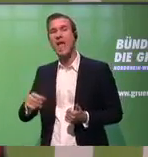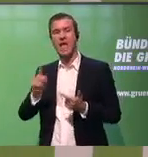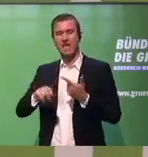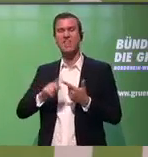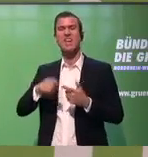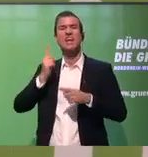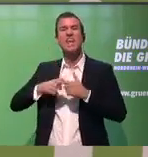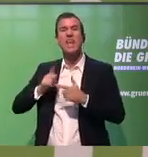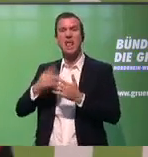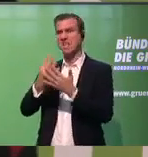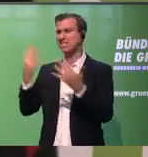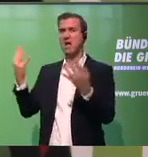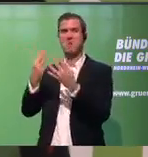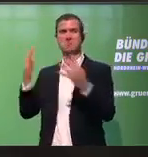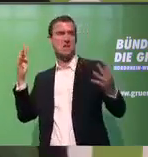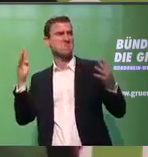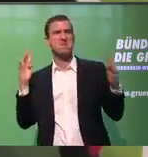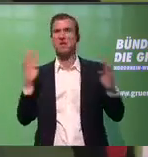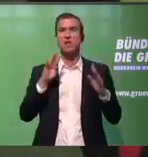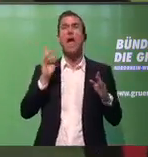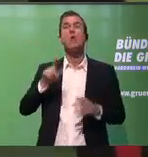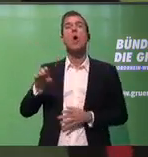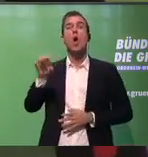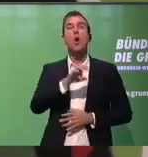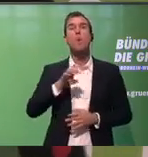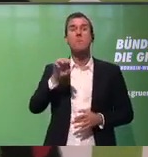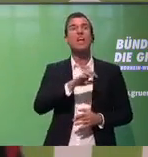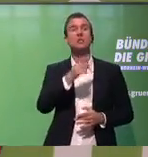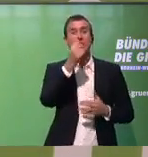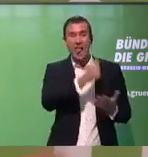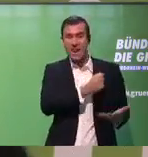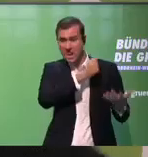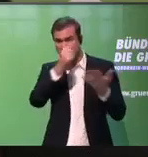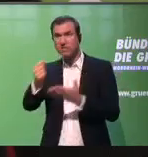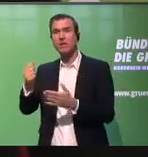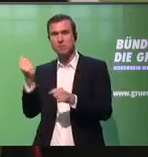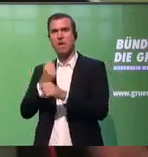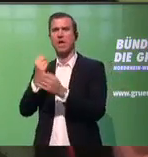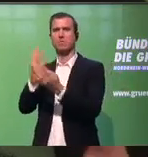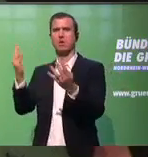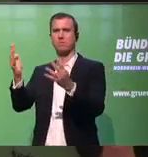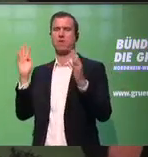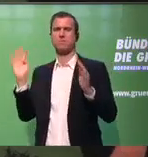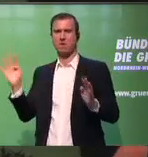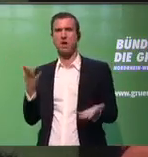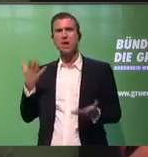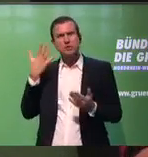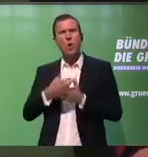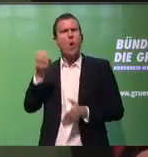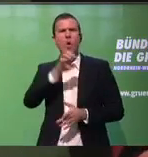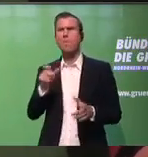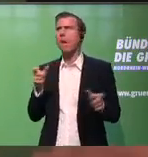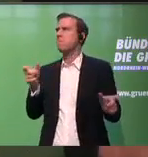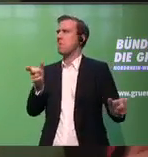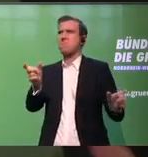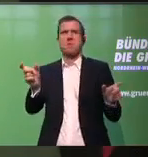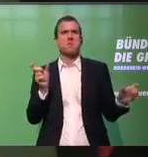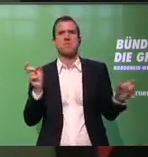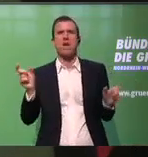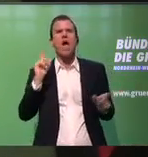die gibt es in Griechenland. Teilweise werden sie auch noch von europäischen Mitteln finanziert. So schottet sich Europa ab und auch nach